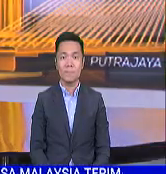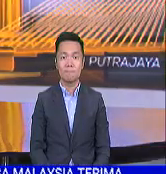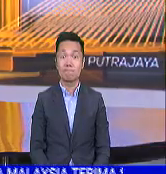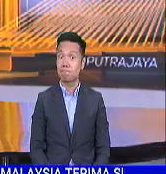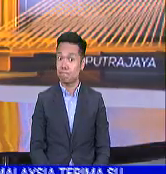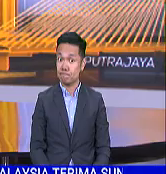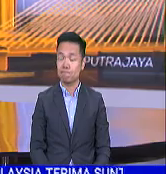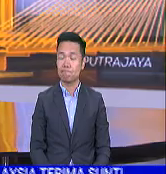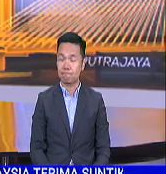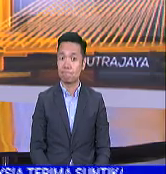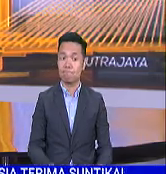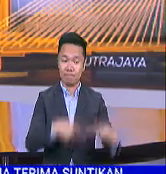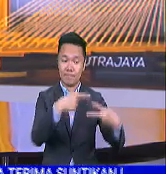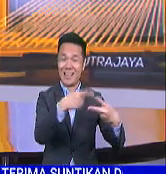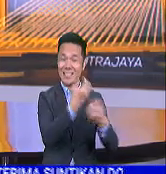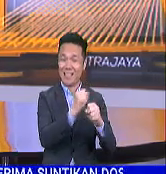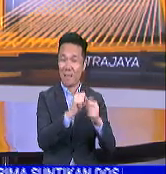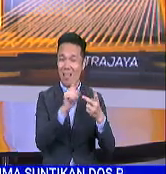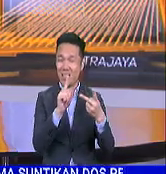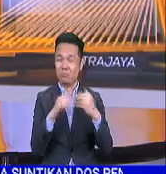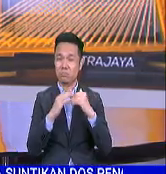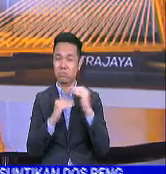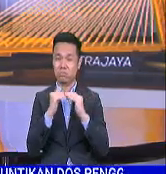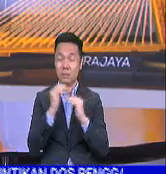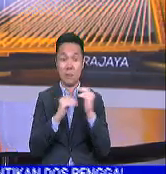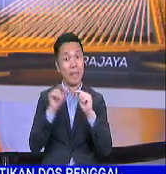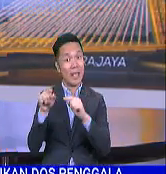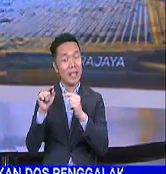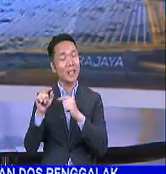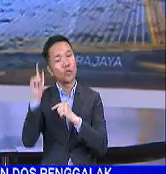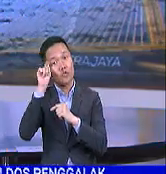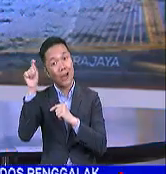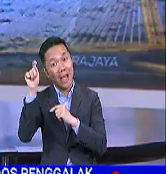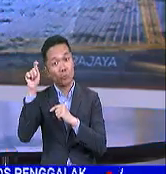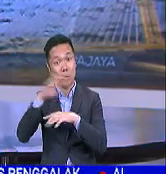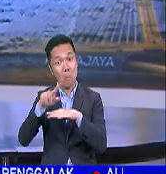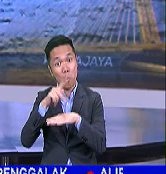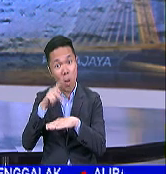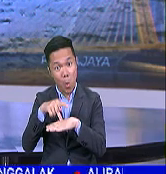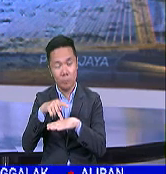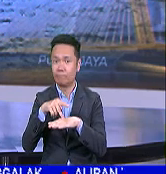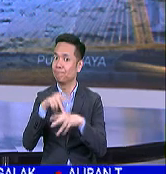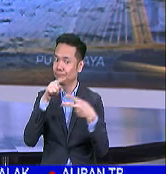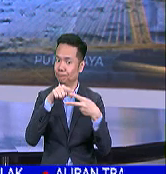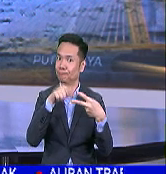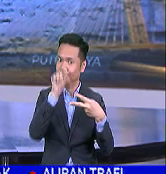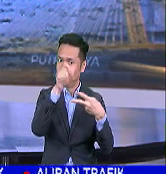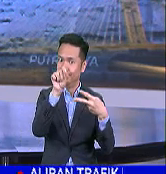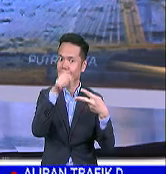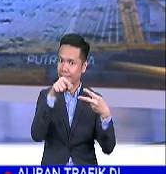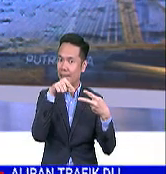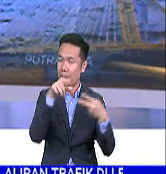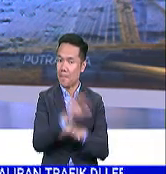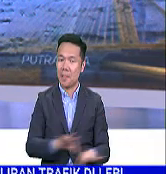Isu keselamatan serta keselesaan pelancong ke pulau-pulau peranginan di Terengganu sentiasa menjadi keutamaan kerajaan negeri. Sehubungan